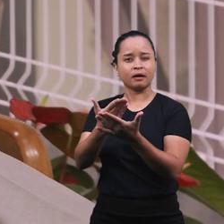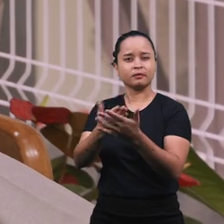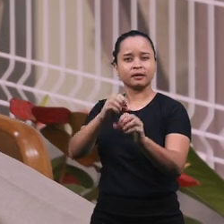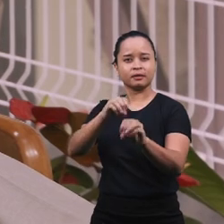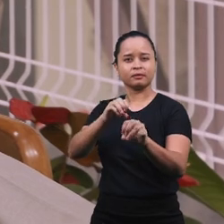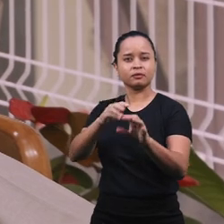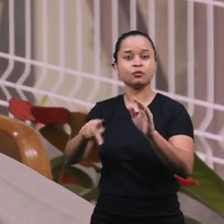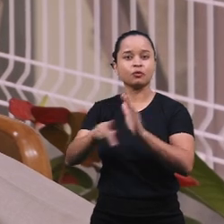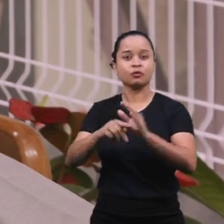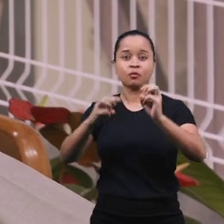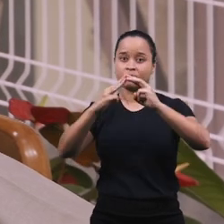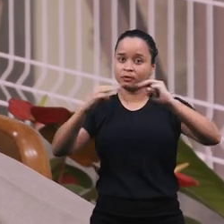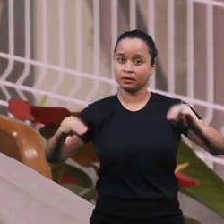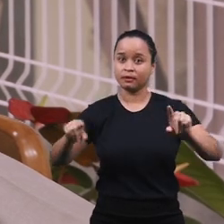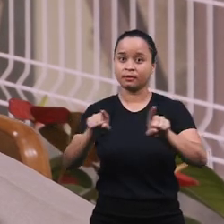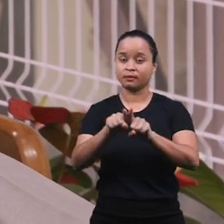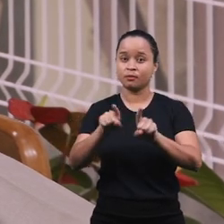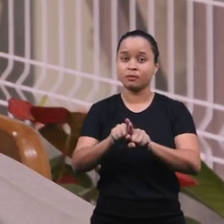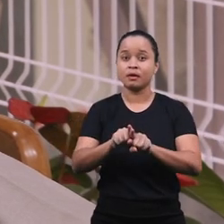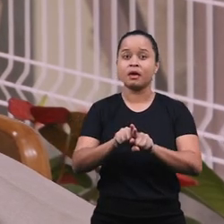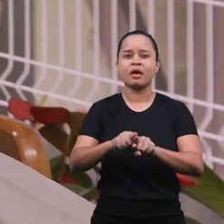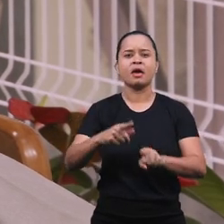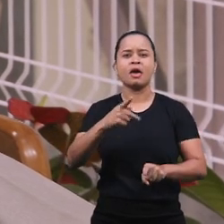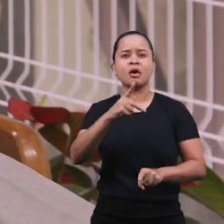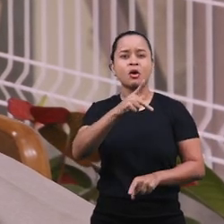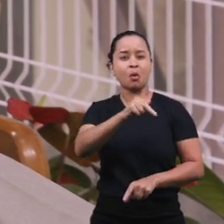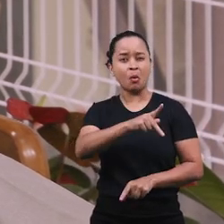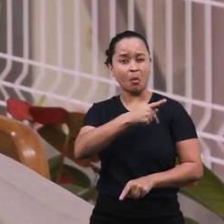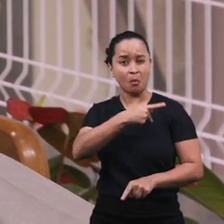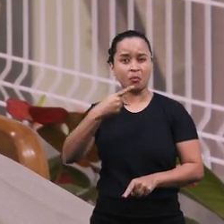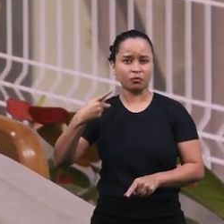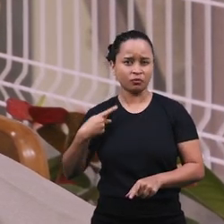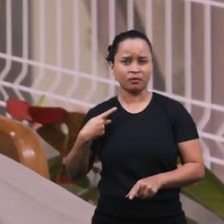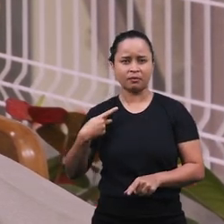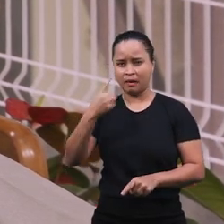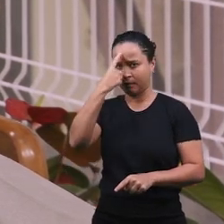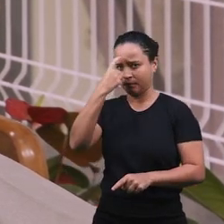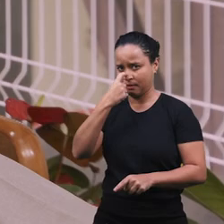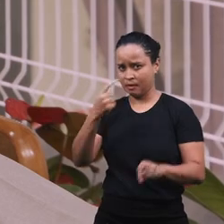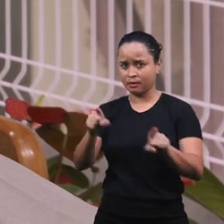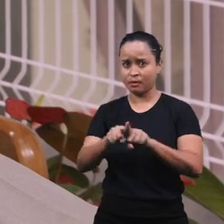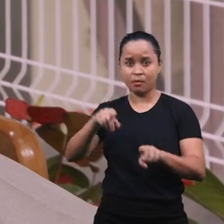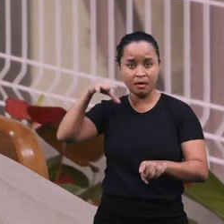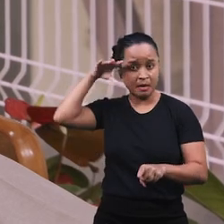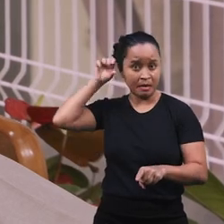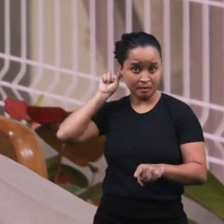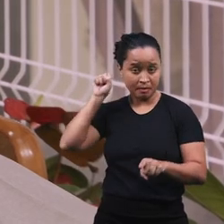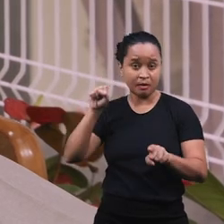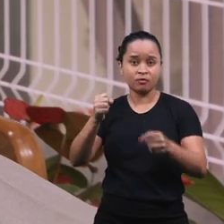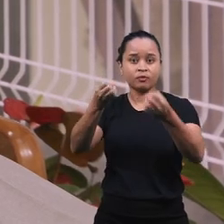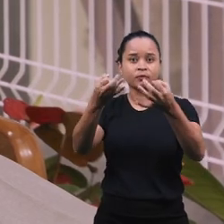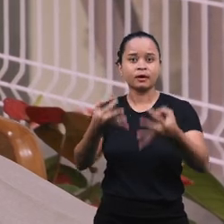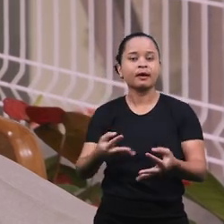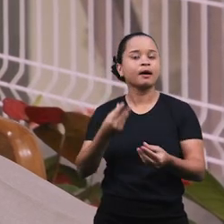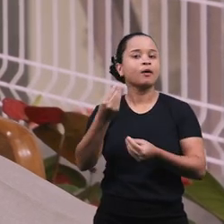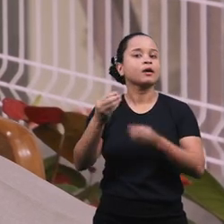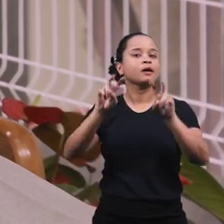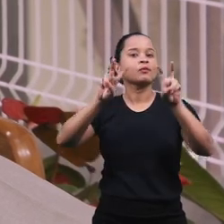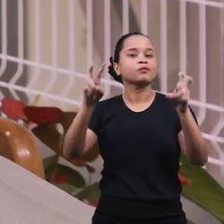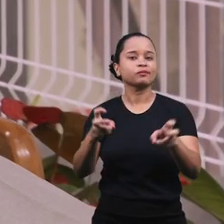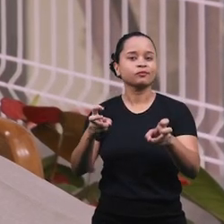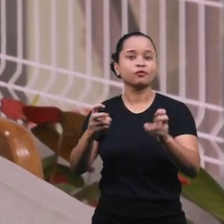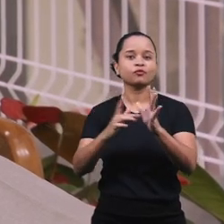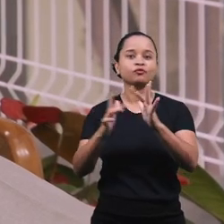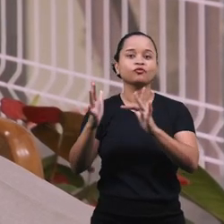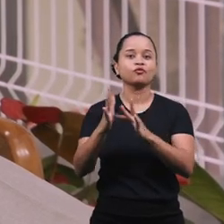Serge Souza, encore dans la thématique Le Seigneur Jésus et l'Ancien Testament, aborderont l'aspect de Jésus comme prophète.